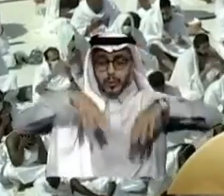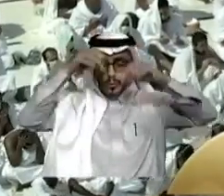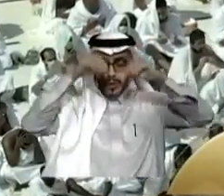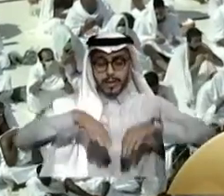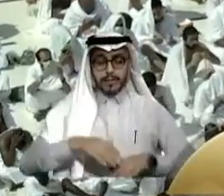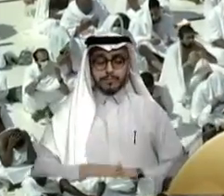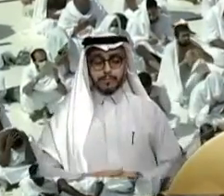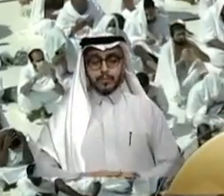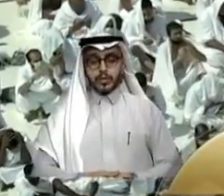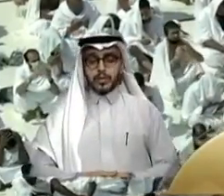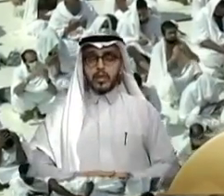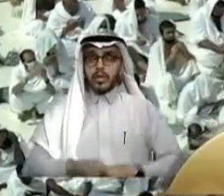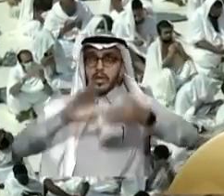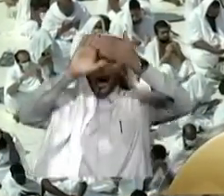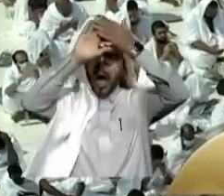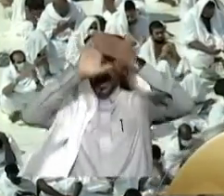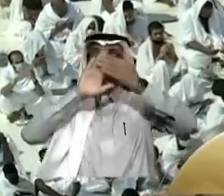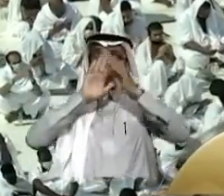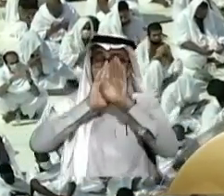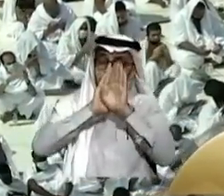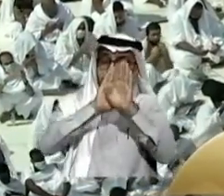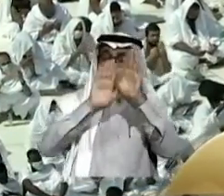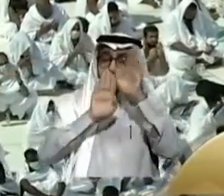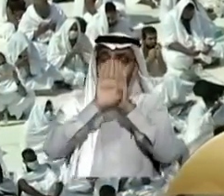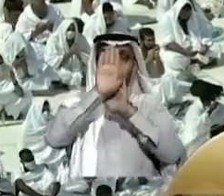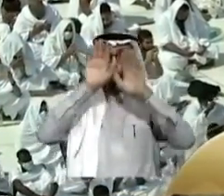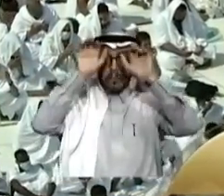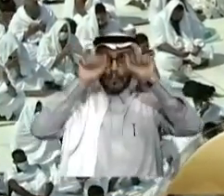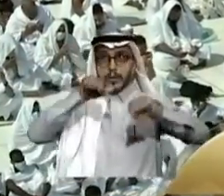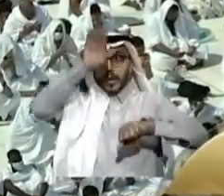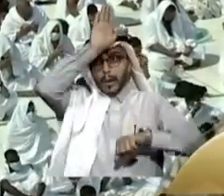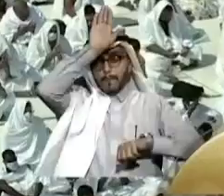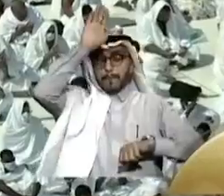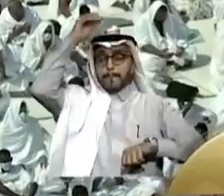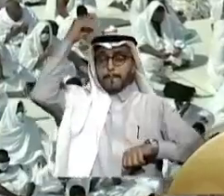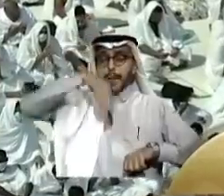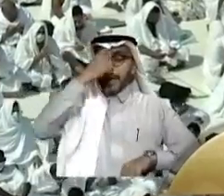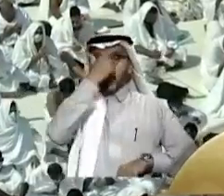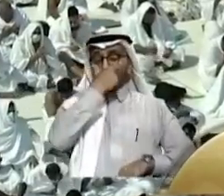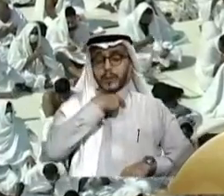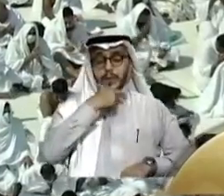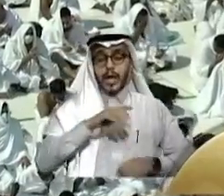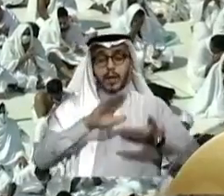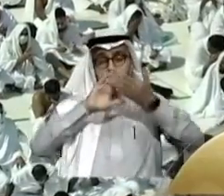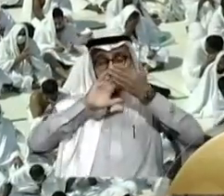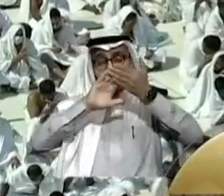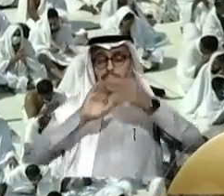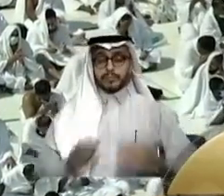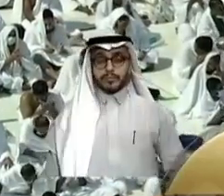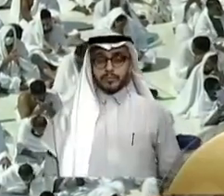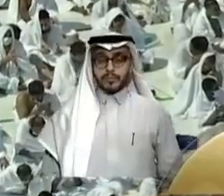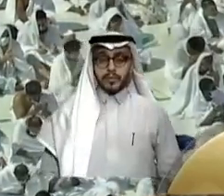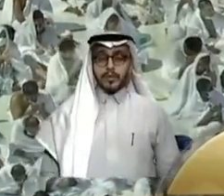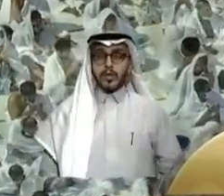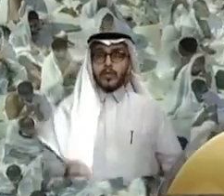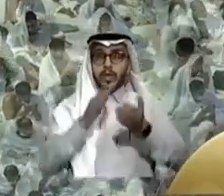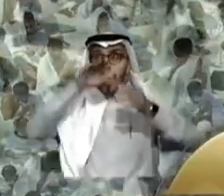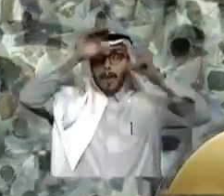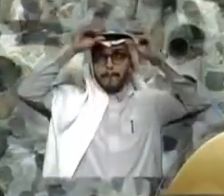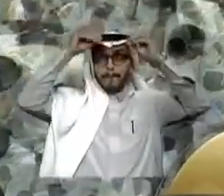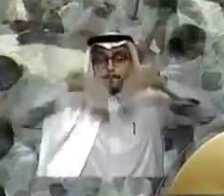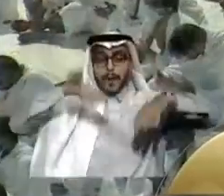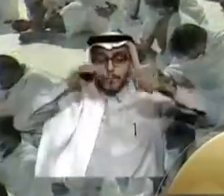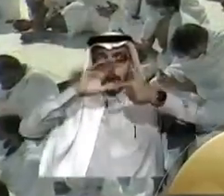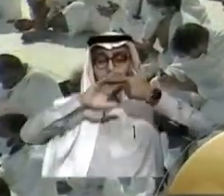وولاة أمورنا، وأيد بالحق والتوفيق والتسديد إمامنا وولي أمرنا. اللهم